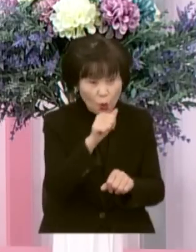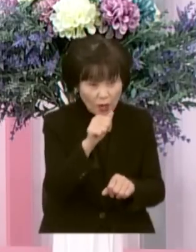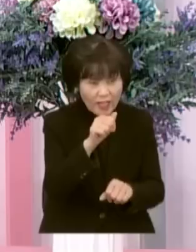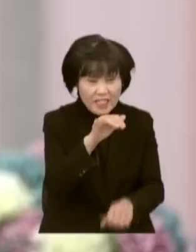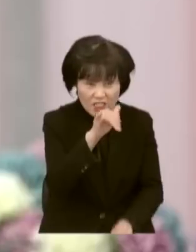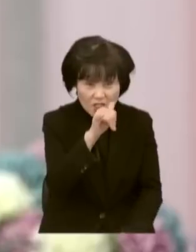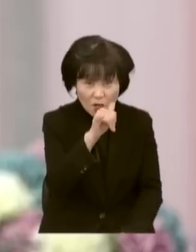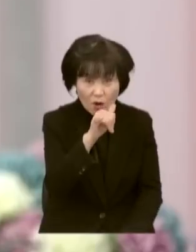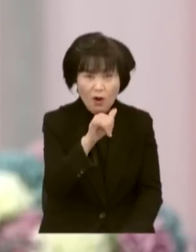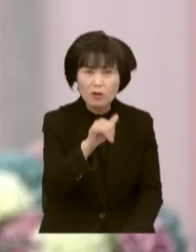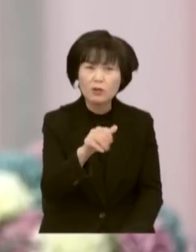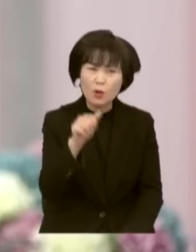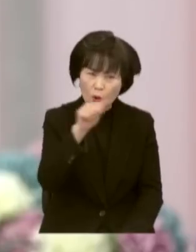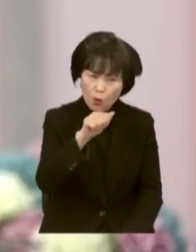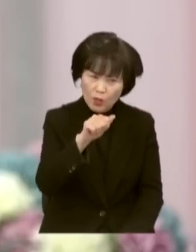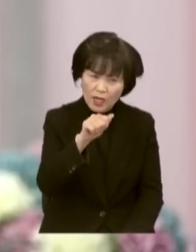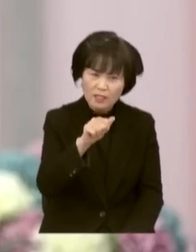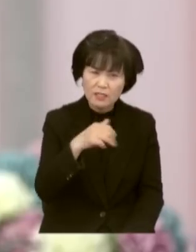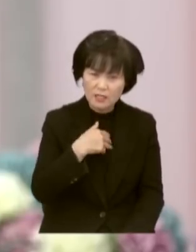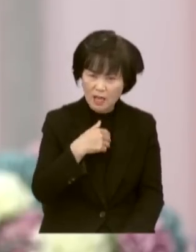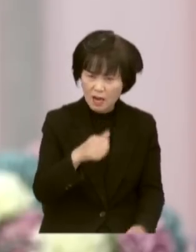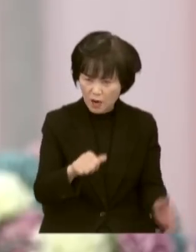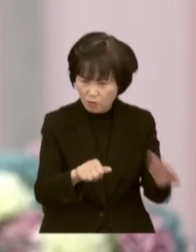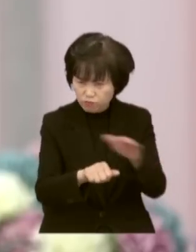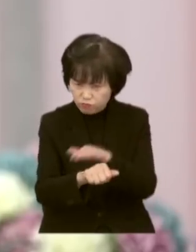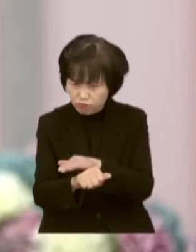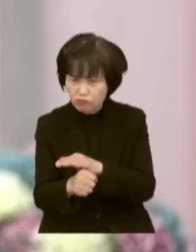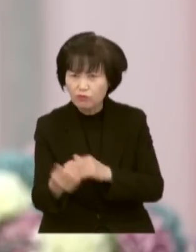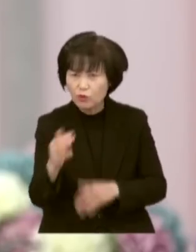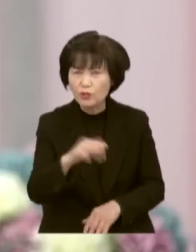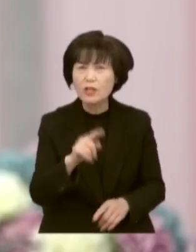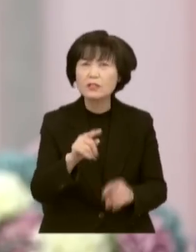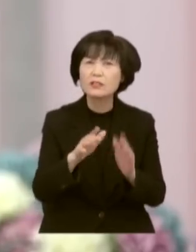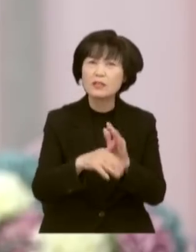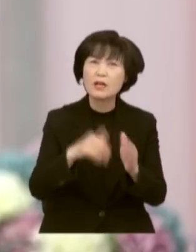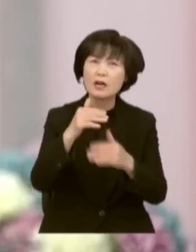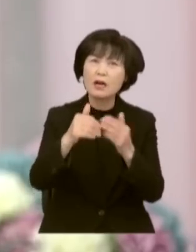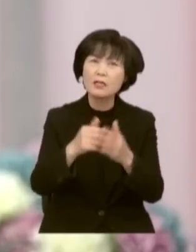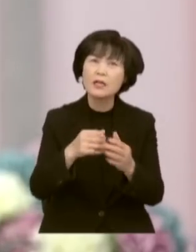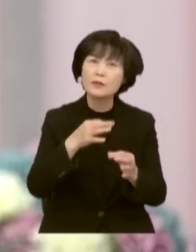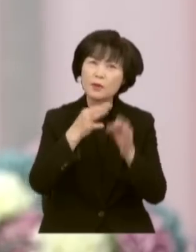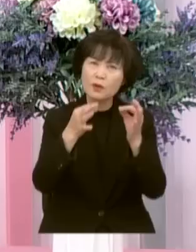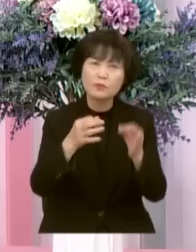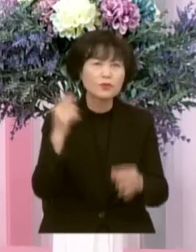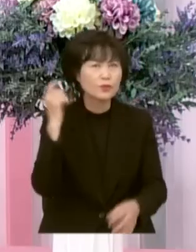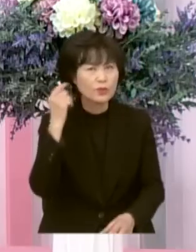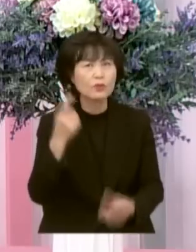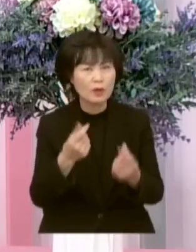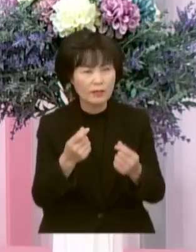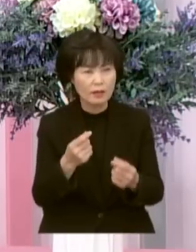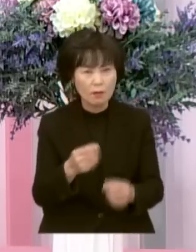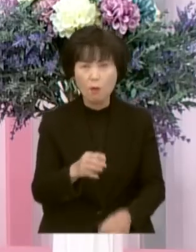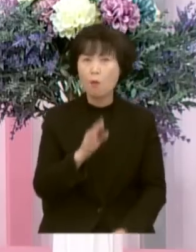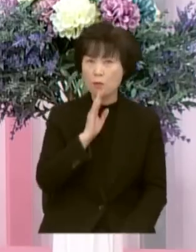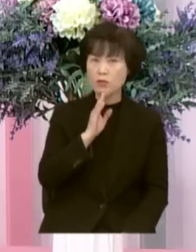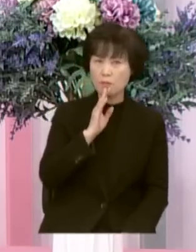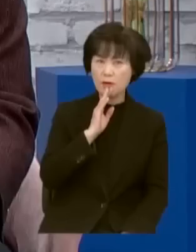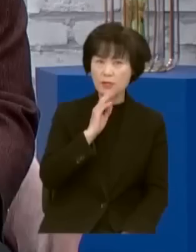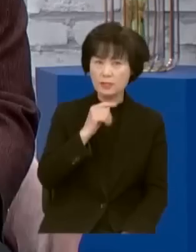있잖아요. 그 고양이를 제가 묻어줬는데 그때 이제 음성을 들은 것 같다. 맞아,